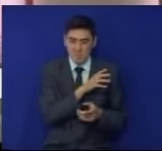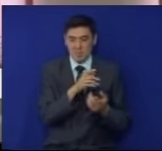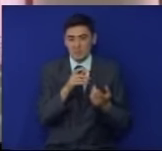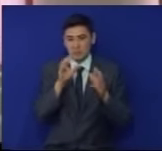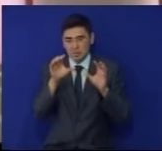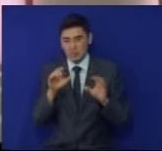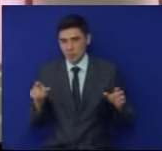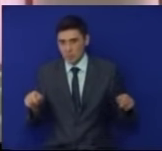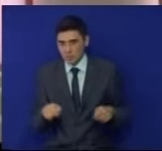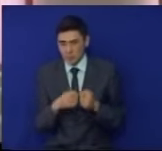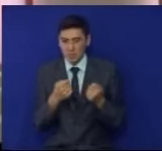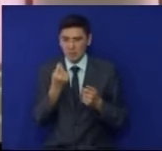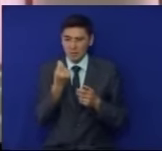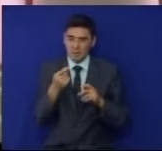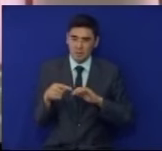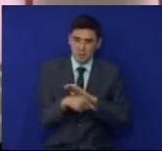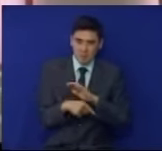совершаются коррупционные правонарушения